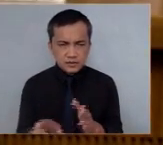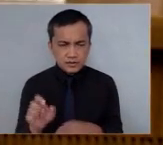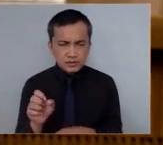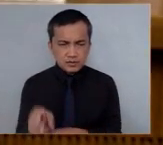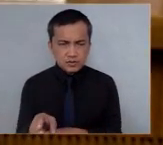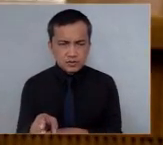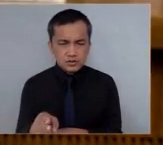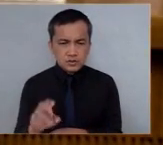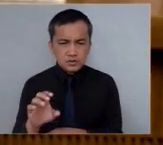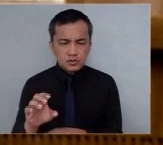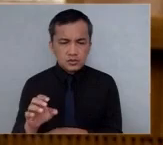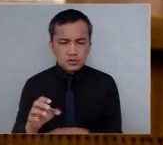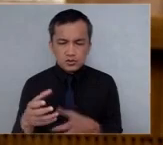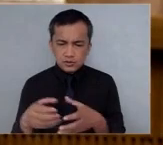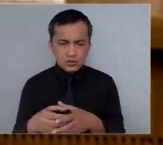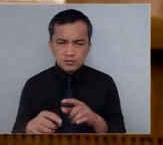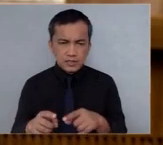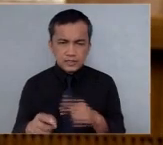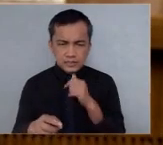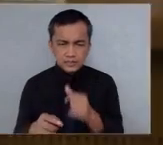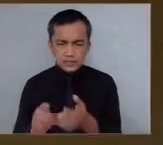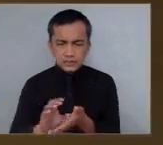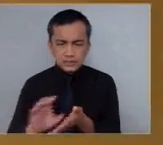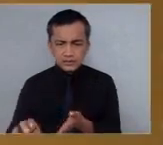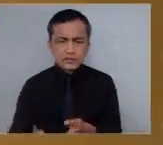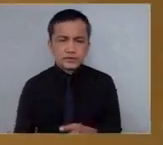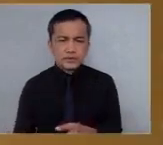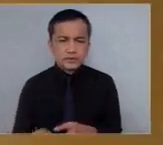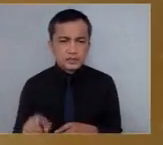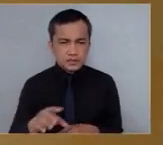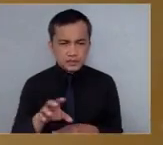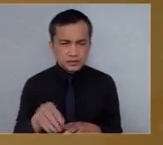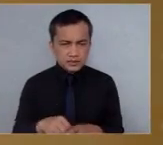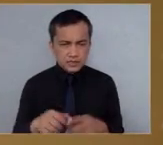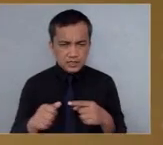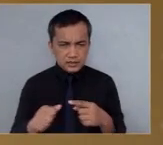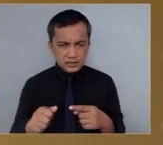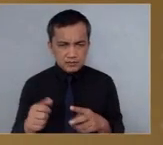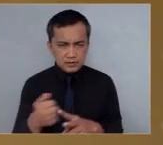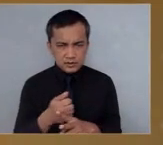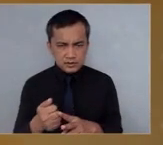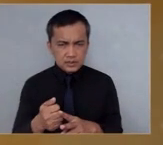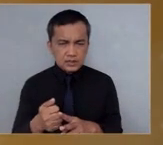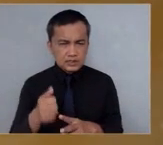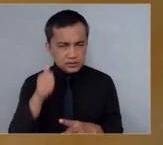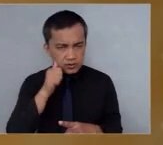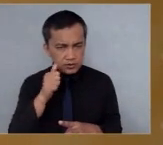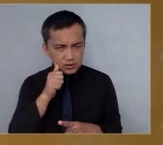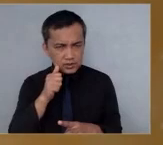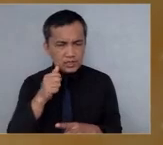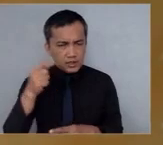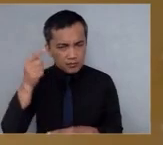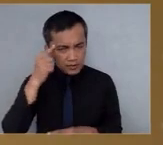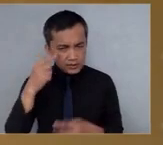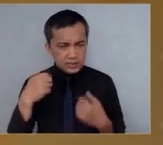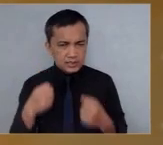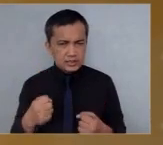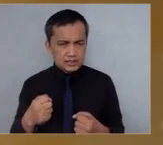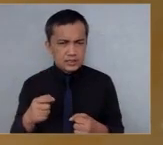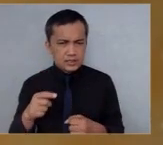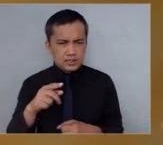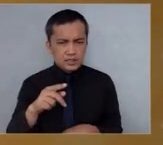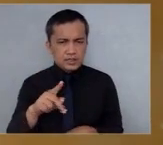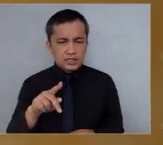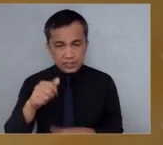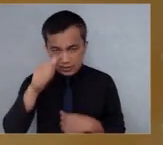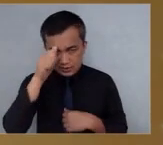ng komisyon pero hindi napopondohan. Kabilang dyan ang Anti-Violence Against Women Act, the Mental Health Act, Philippine HIV-AIDS